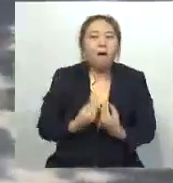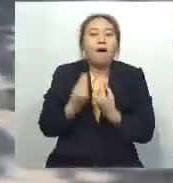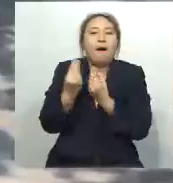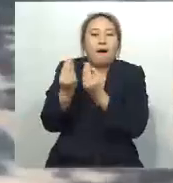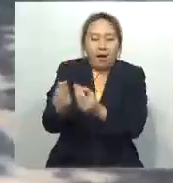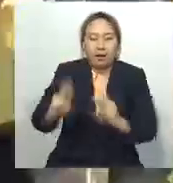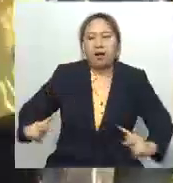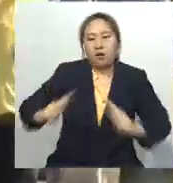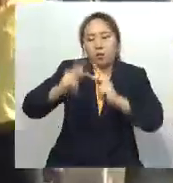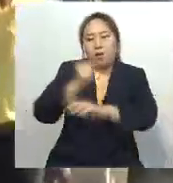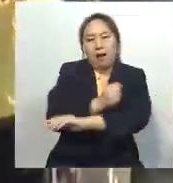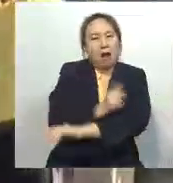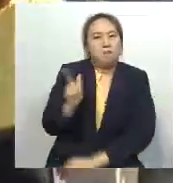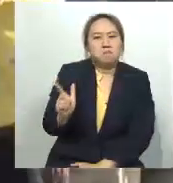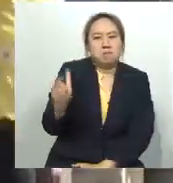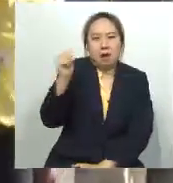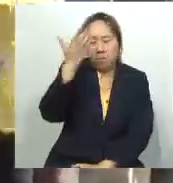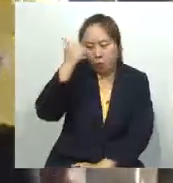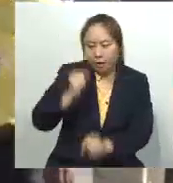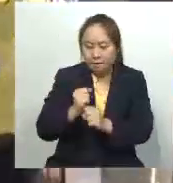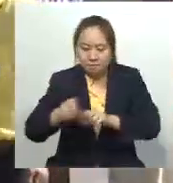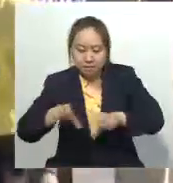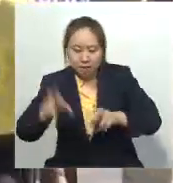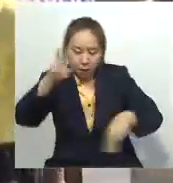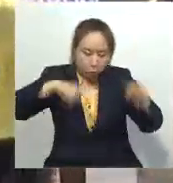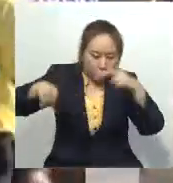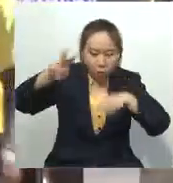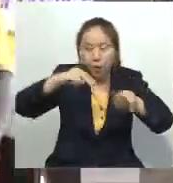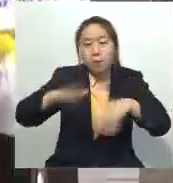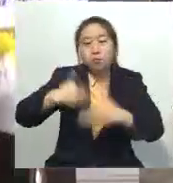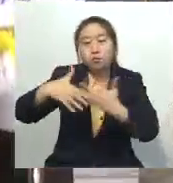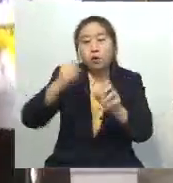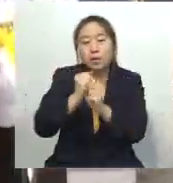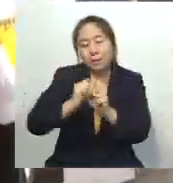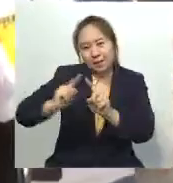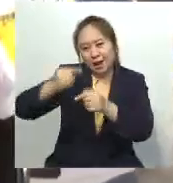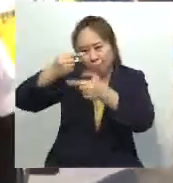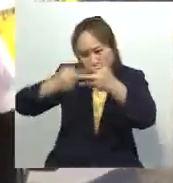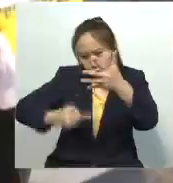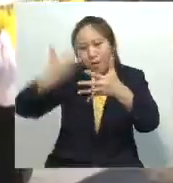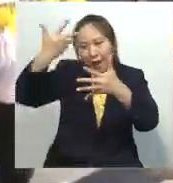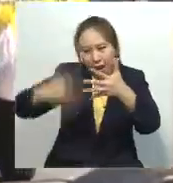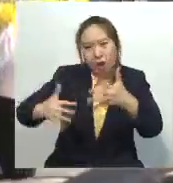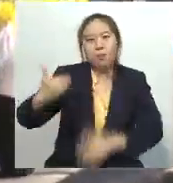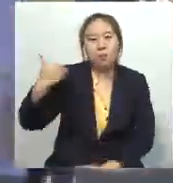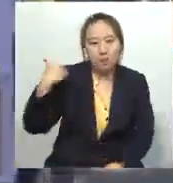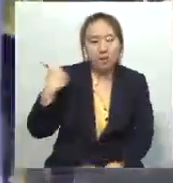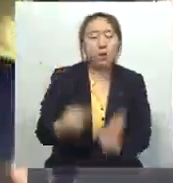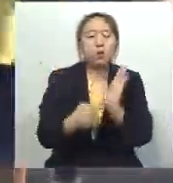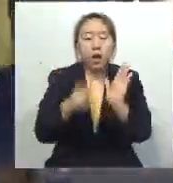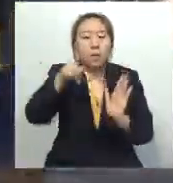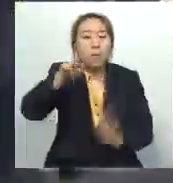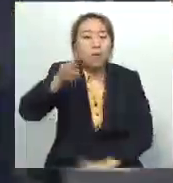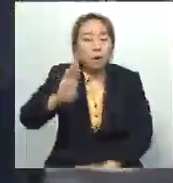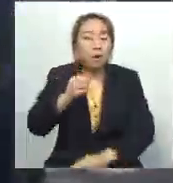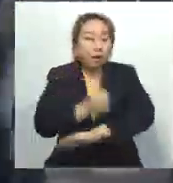างกระทรวงแรงงานเป็นหลักนะครับซึ่งเป็นหน่วยงานหลักในการดูแลแล้วก็ขับเคลื่อนทำไปแล้วหลายเรื่องด้วยกันนะครับอย่างเช่นการแก้ไขพรบ.